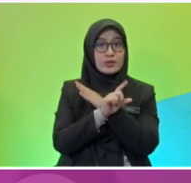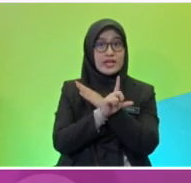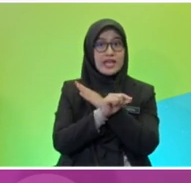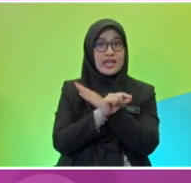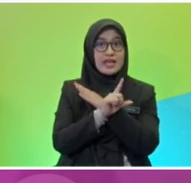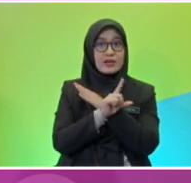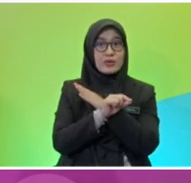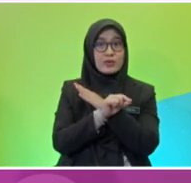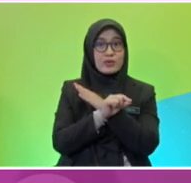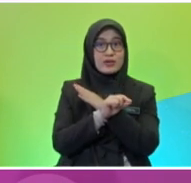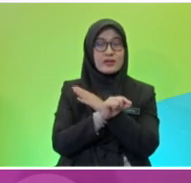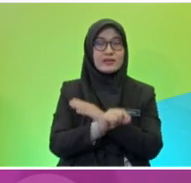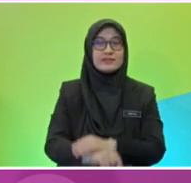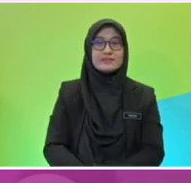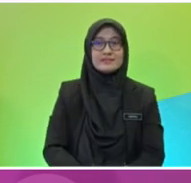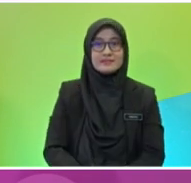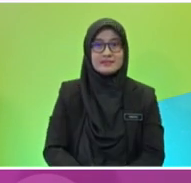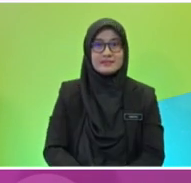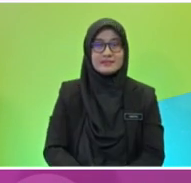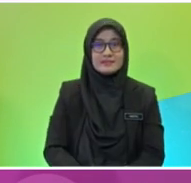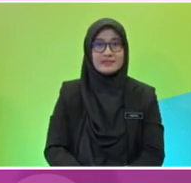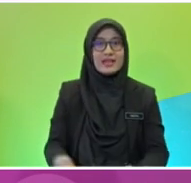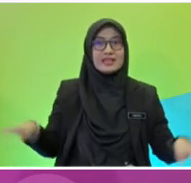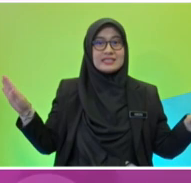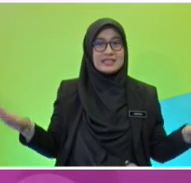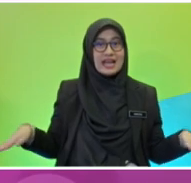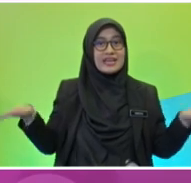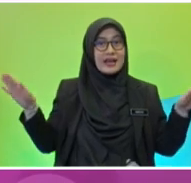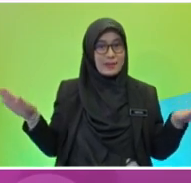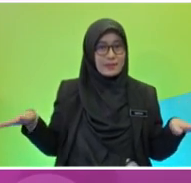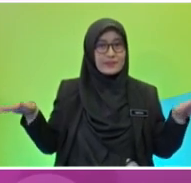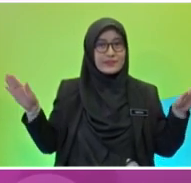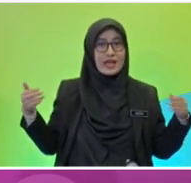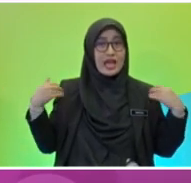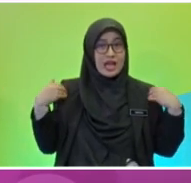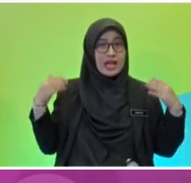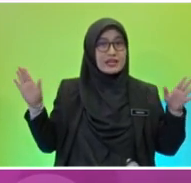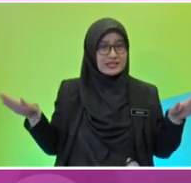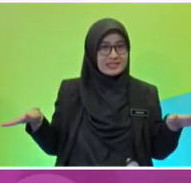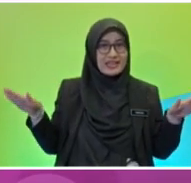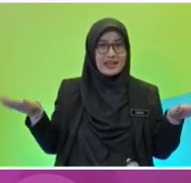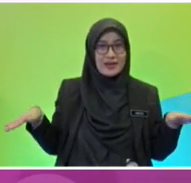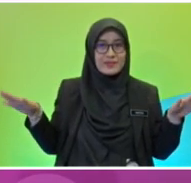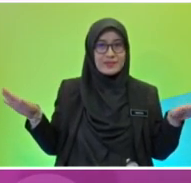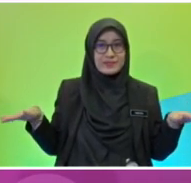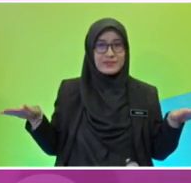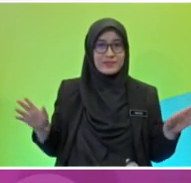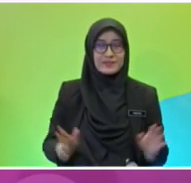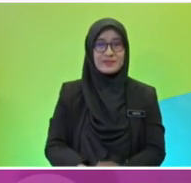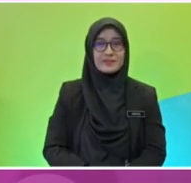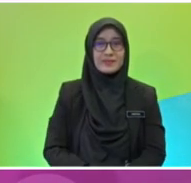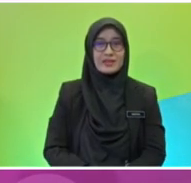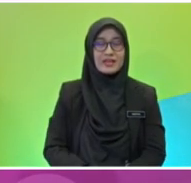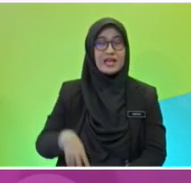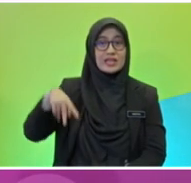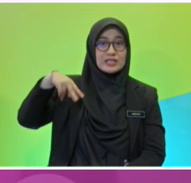Ini? Betul, kita tengok. Sayap. Sayap. Sayap. Betul, kita tengok.